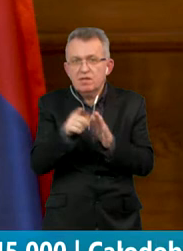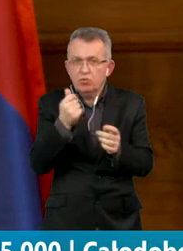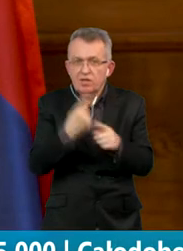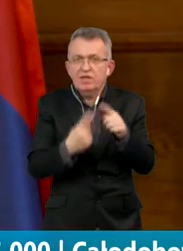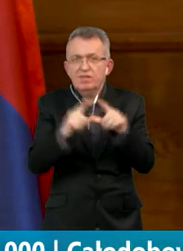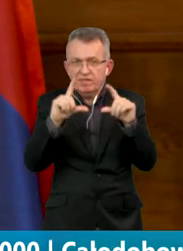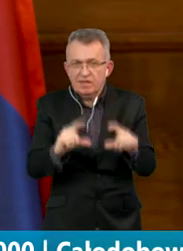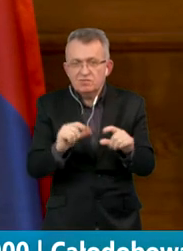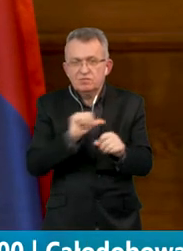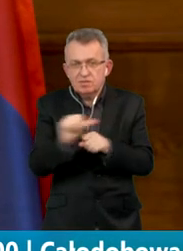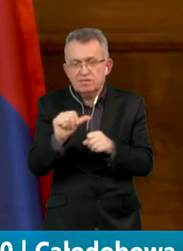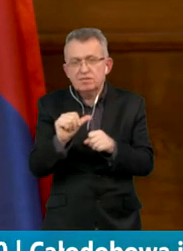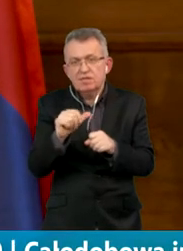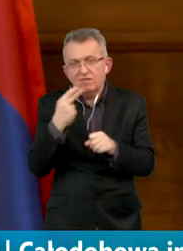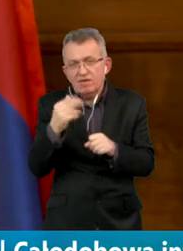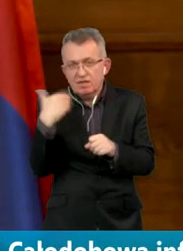będzie gwarantował